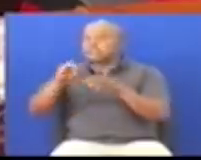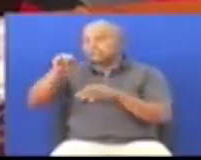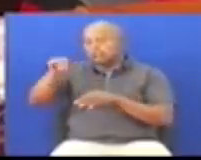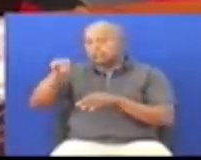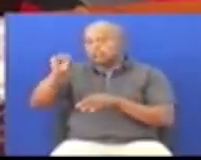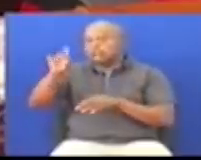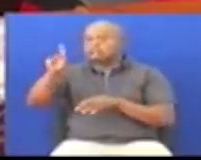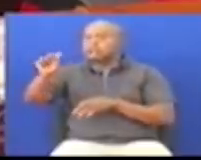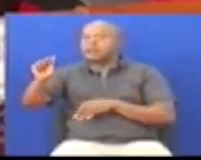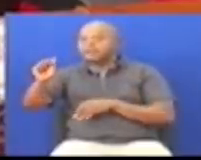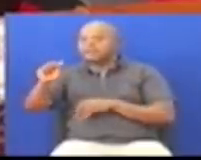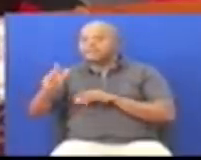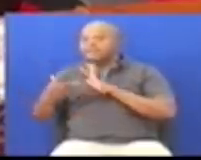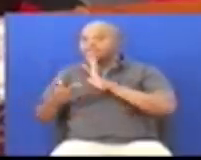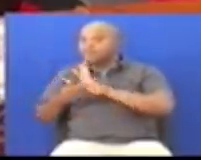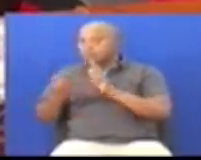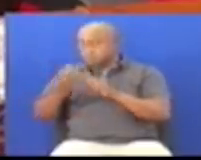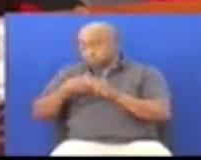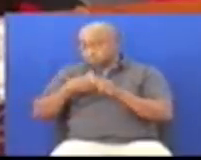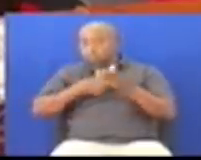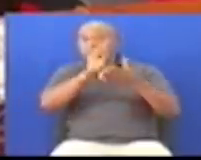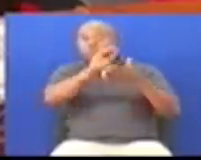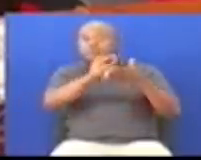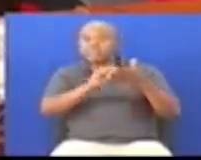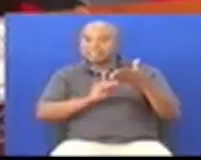Tunapoandika au tunapojaza